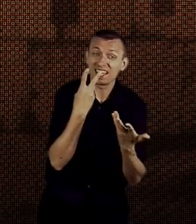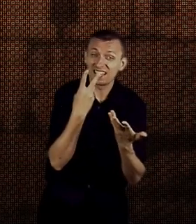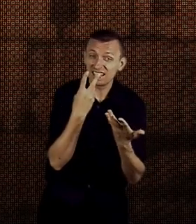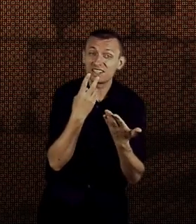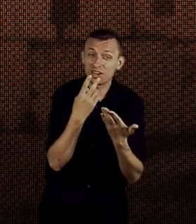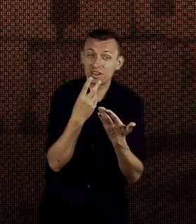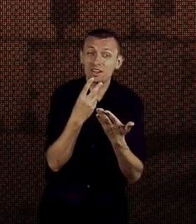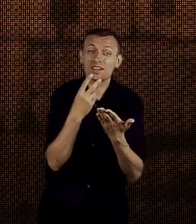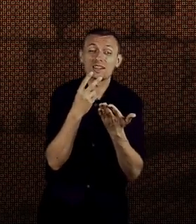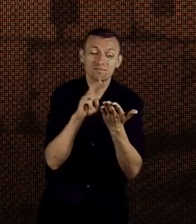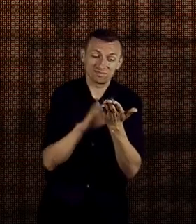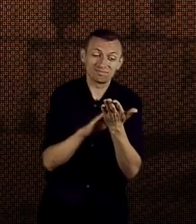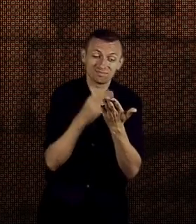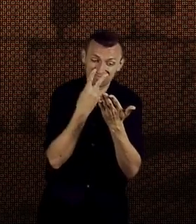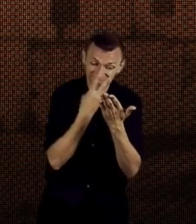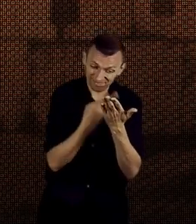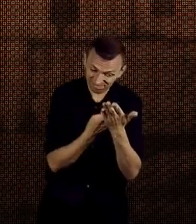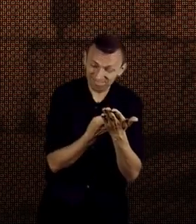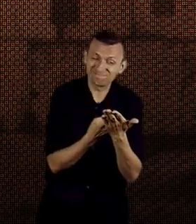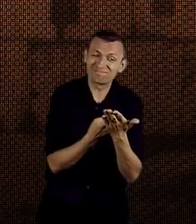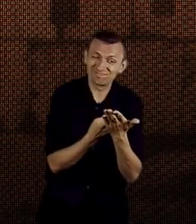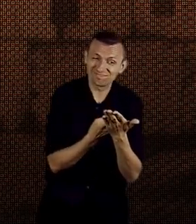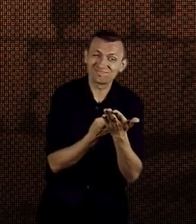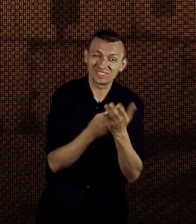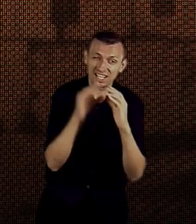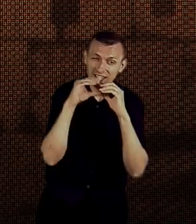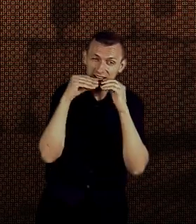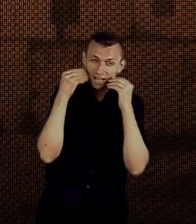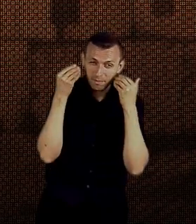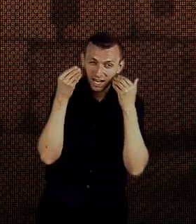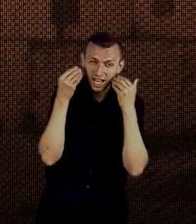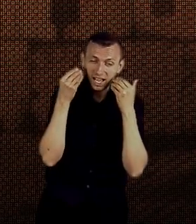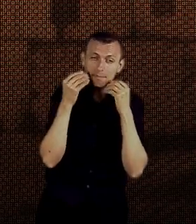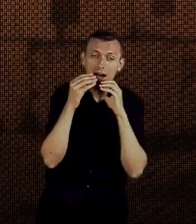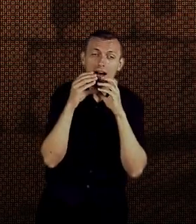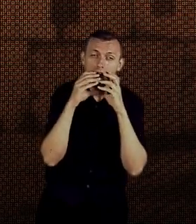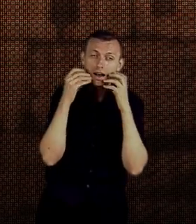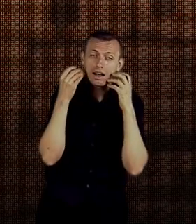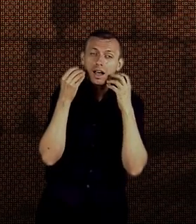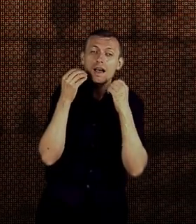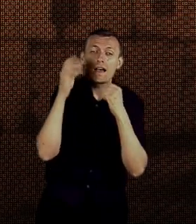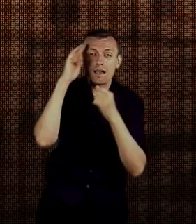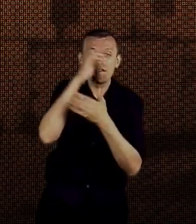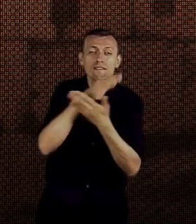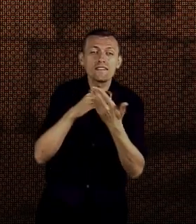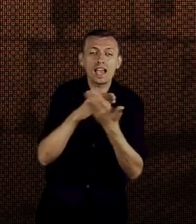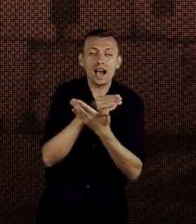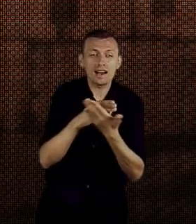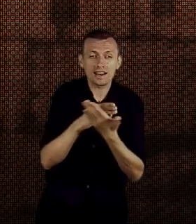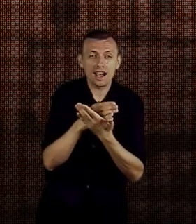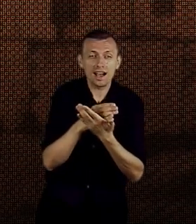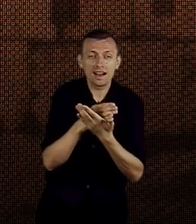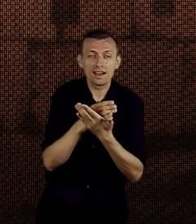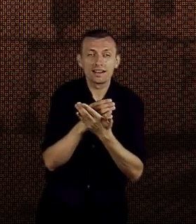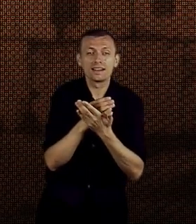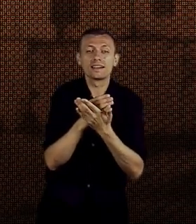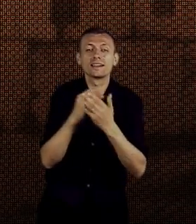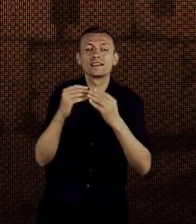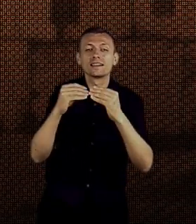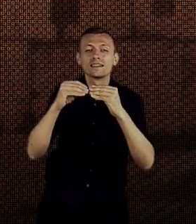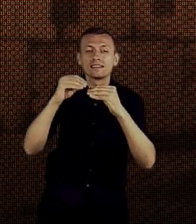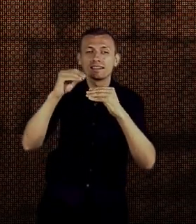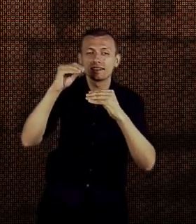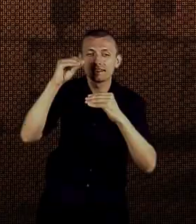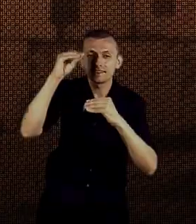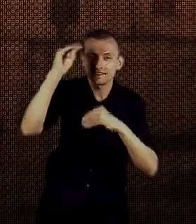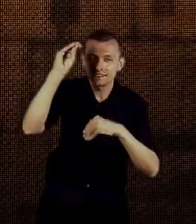na wyżyny i na najlepszy poziom. I chociaż to polecenie z ludzkiego punktu widzenia nie miało